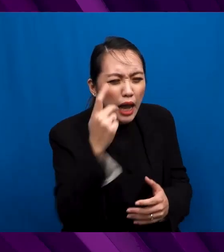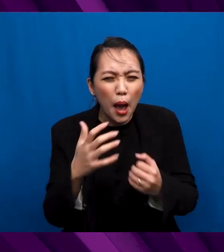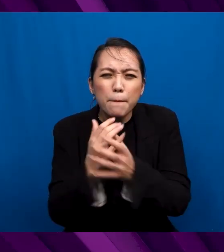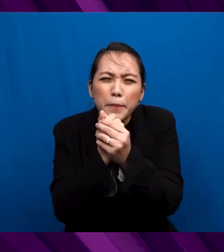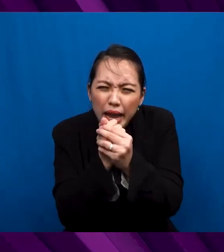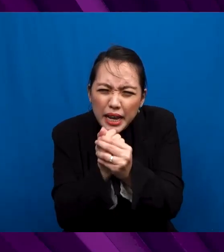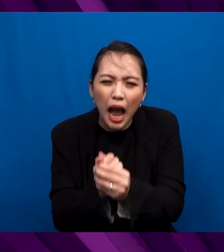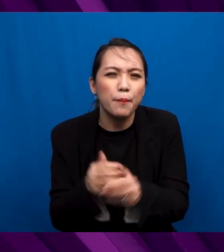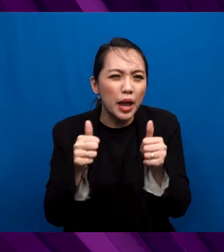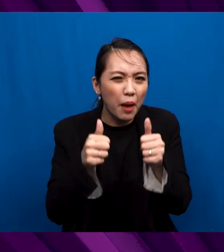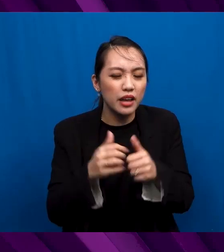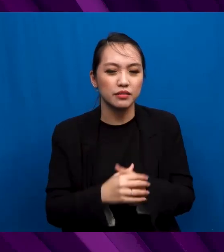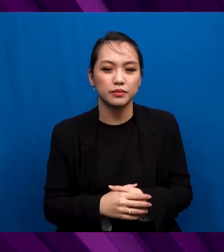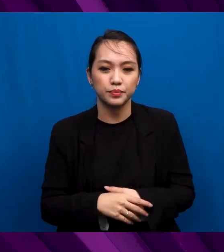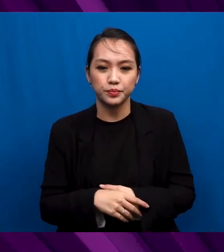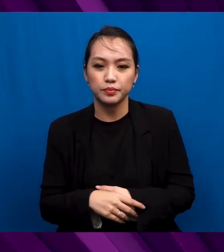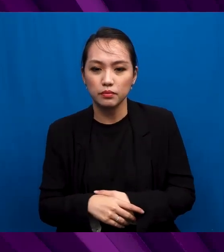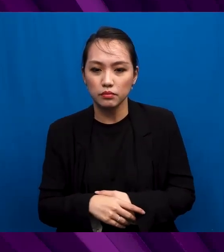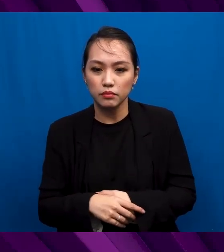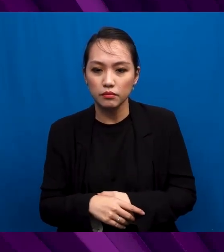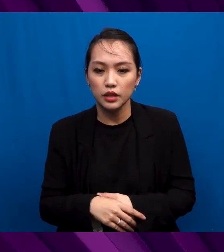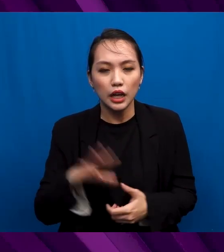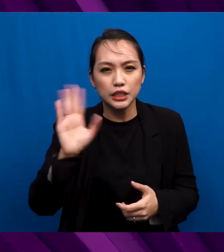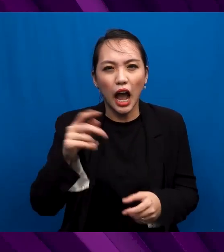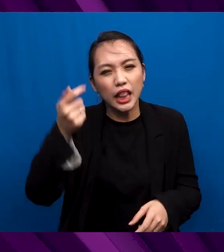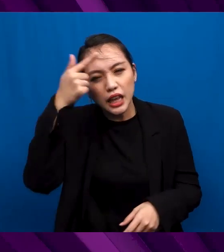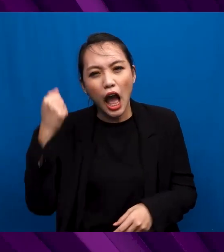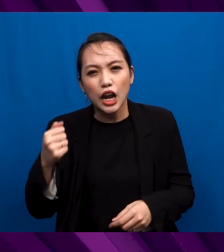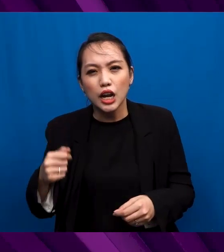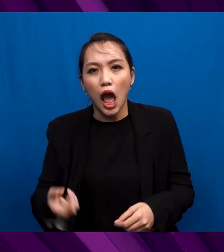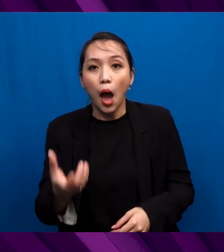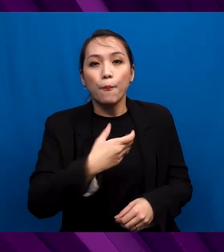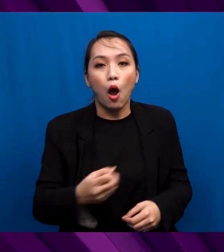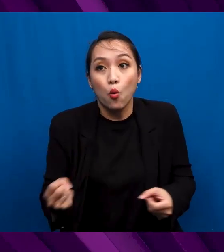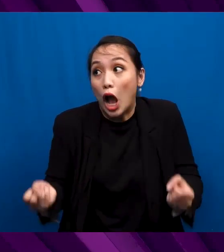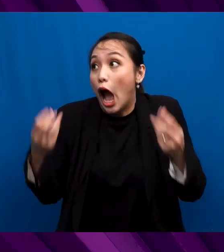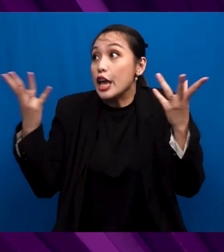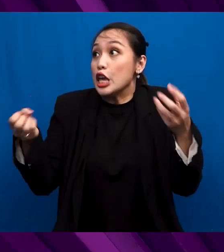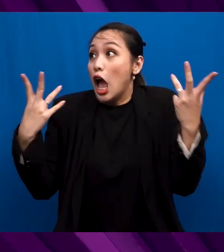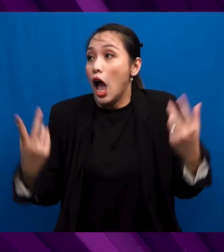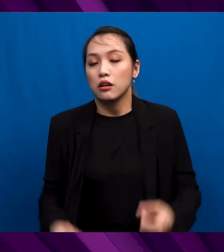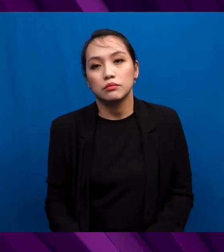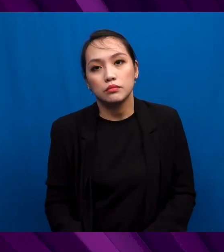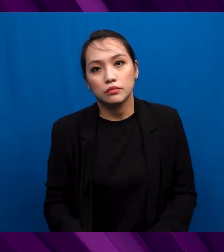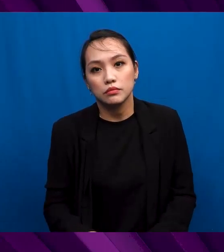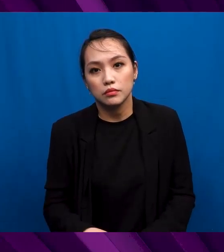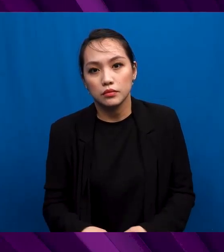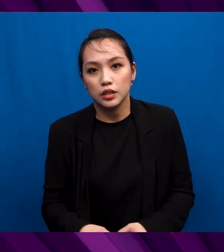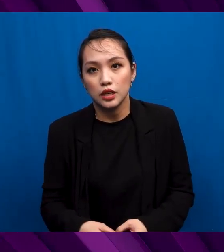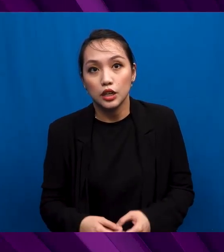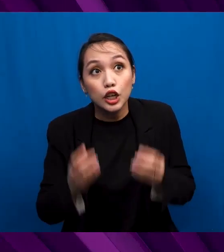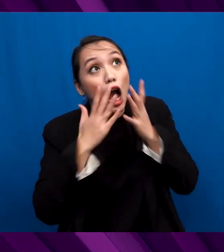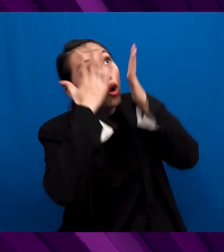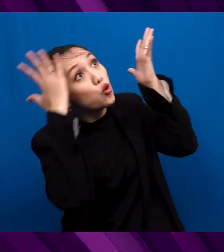demi pesugihan, atau kekayaan, atau supaya langgeng dapat jodoh, supaya disukai semua orang. Jangan jual